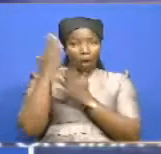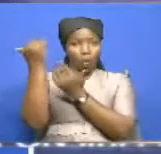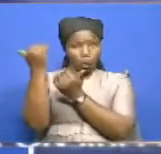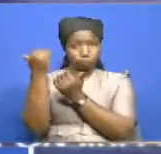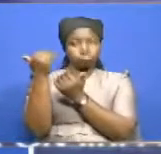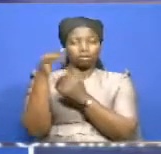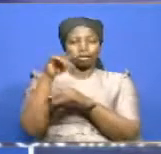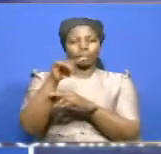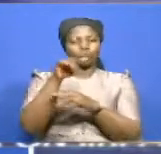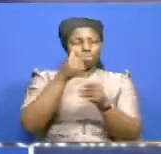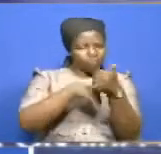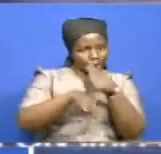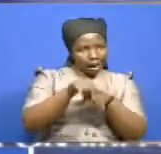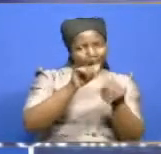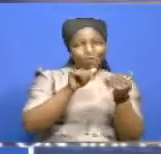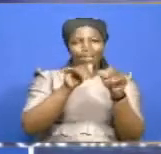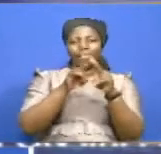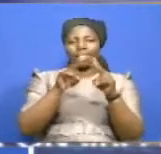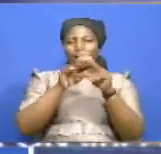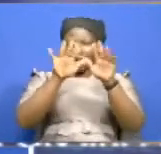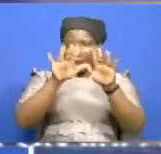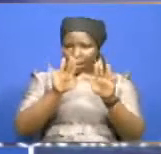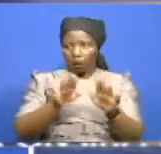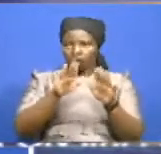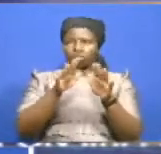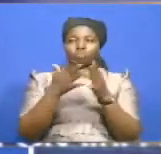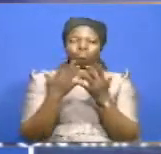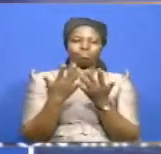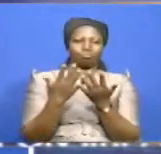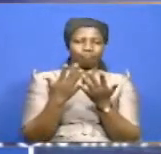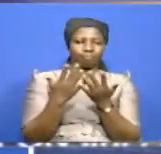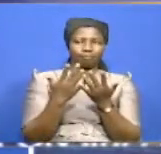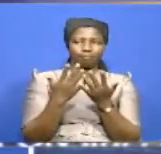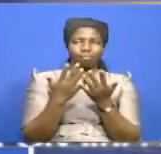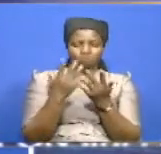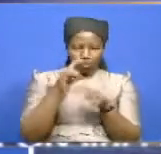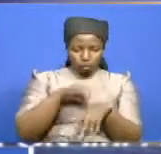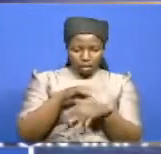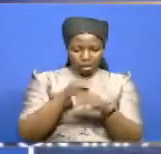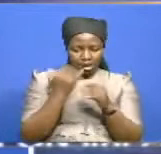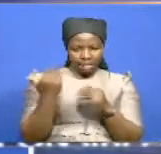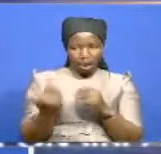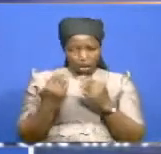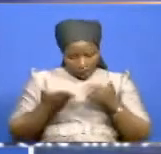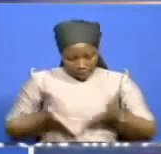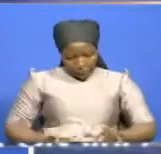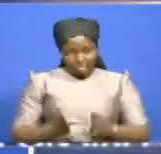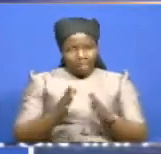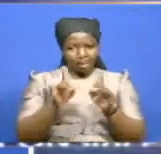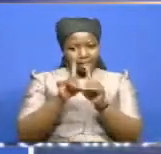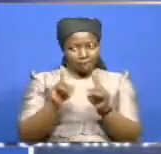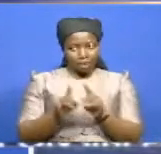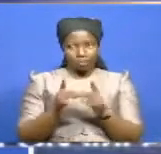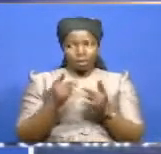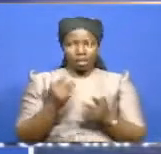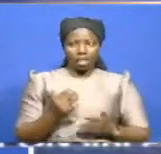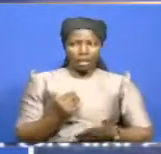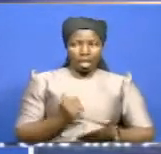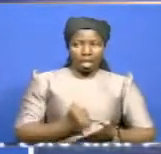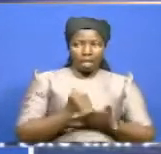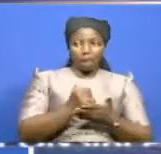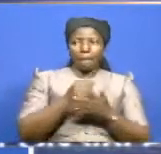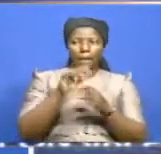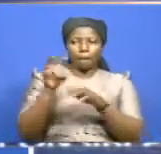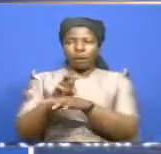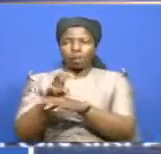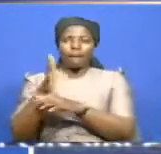will play an important role during childbirth to help monitor mothers and the children as